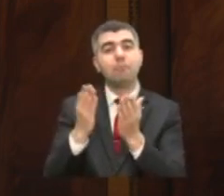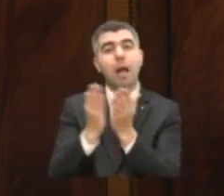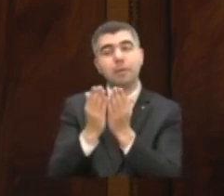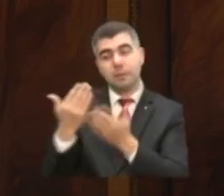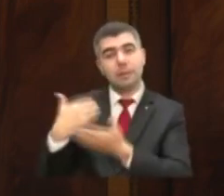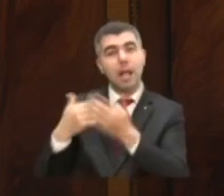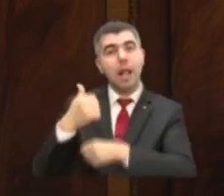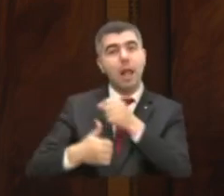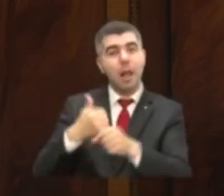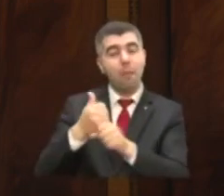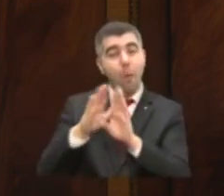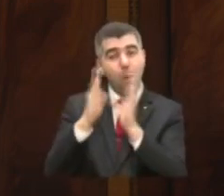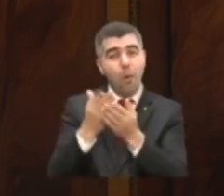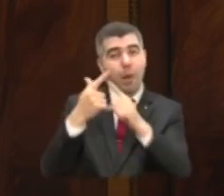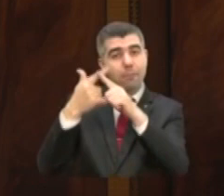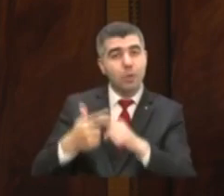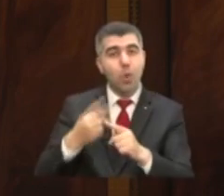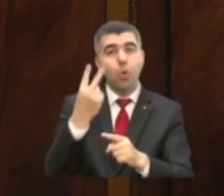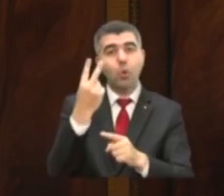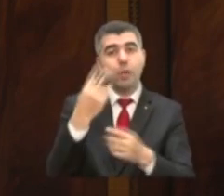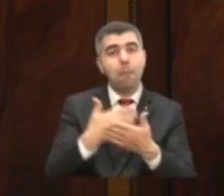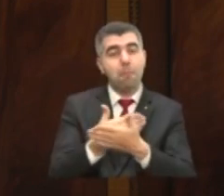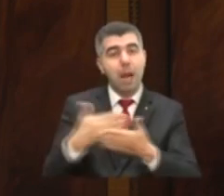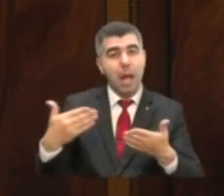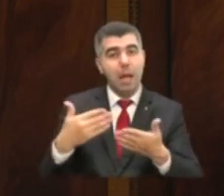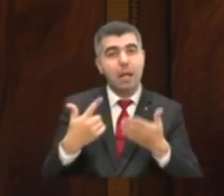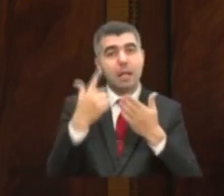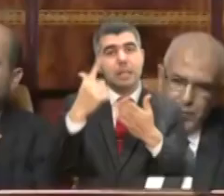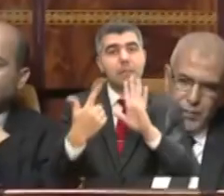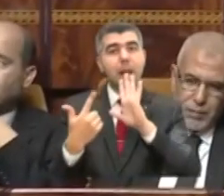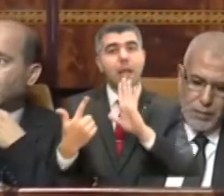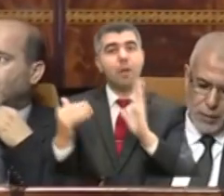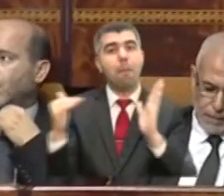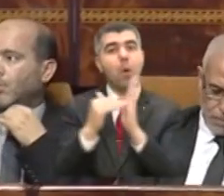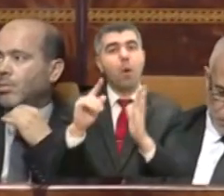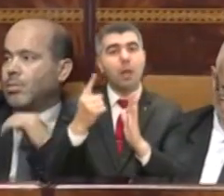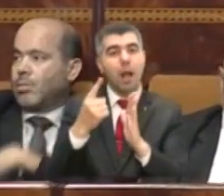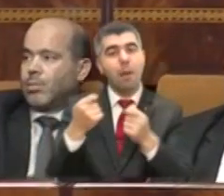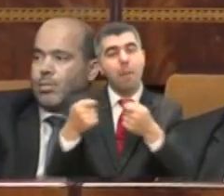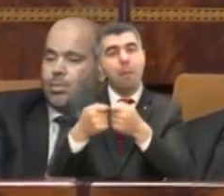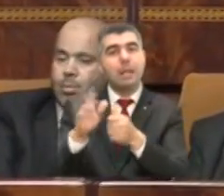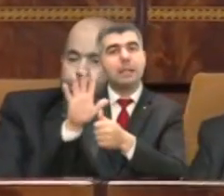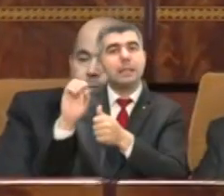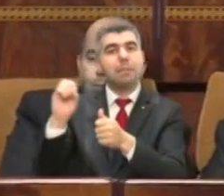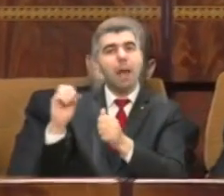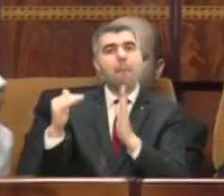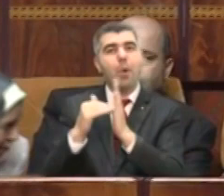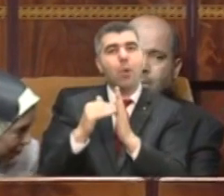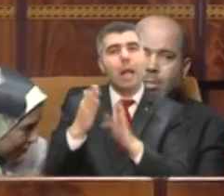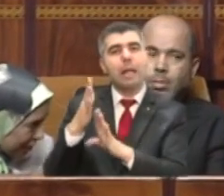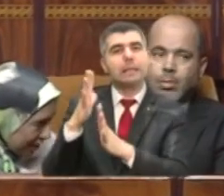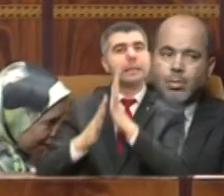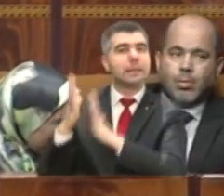والكلفة الإجمالية غادي توصل 2.17 مليار مقابل 600 مليون فقط. إذن هذا واحد جهد كبير